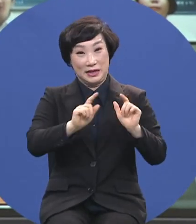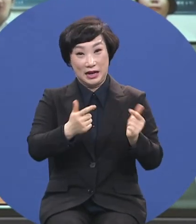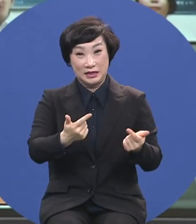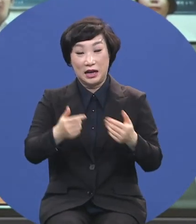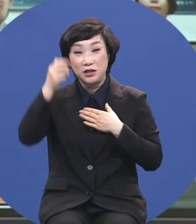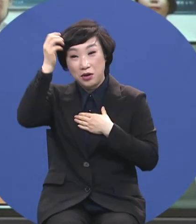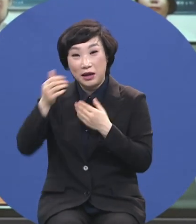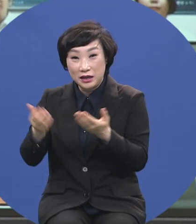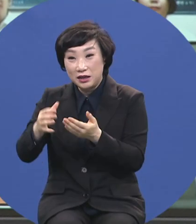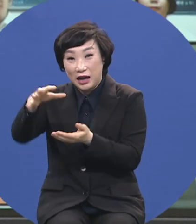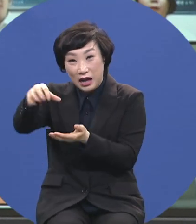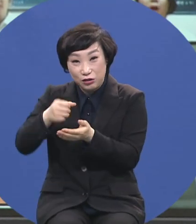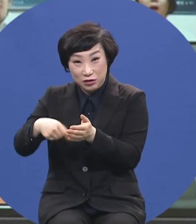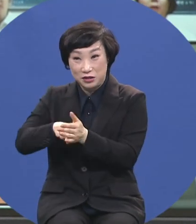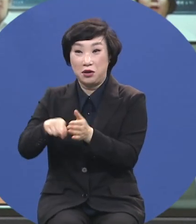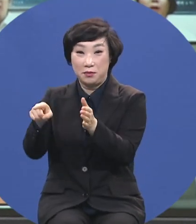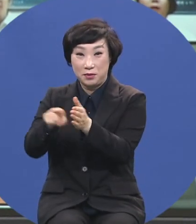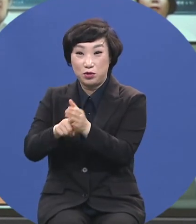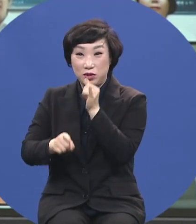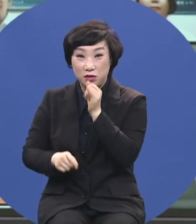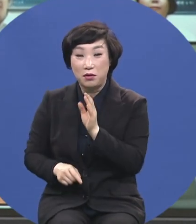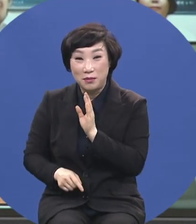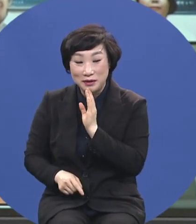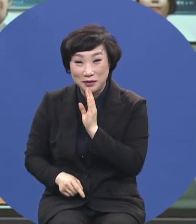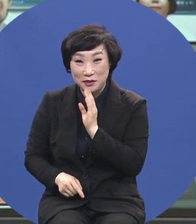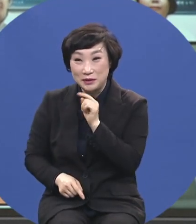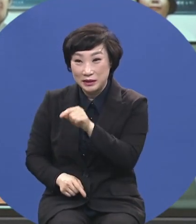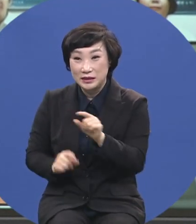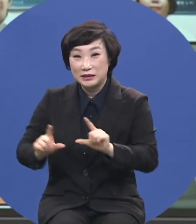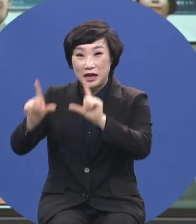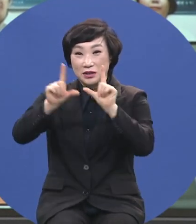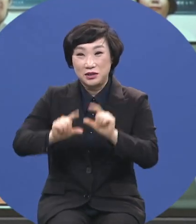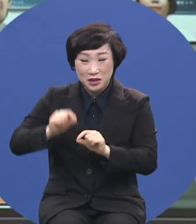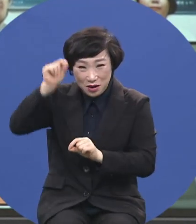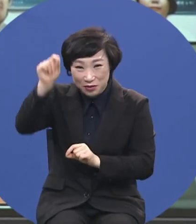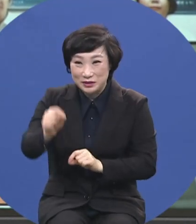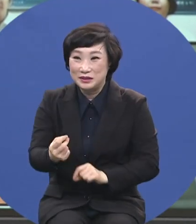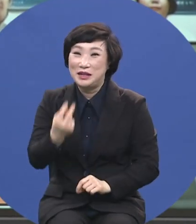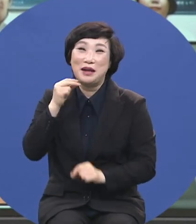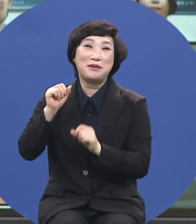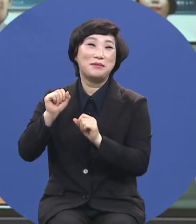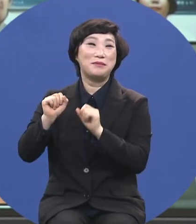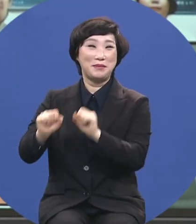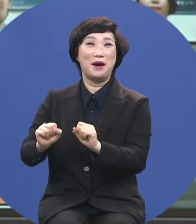것을 얻으려고 믿는데 그것은 영원히 사는 생명입니다.